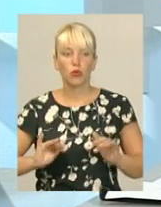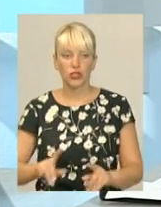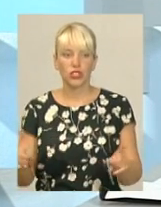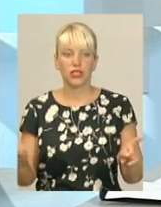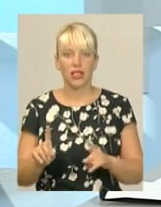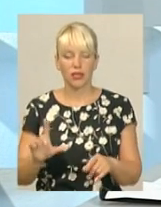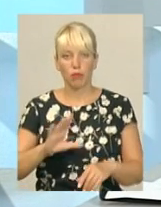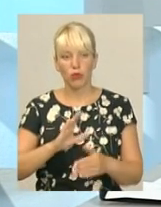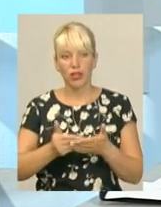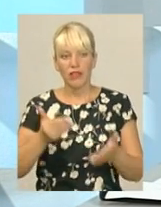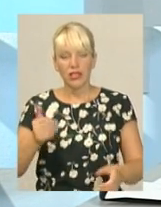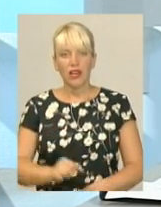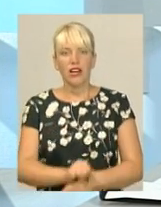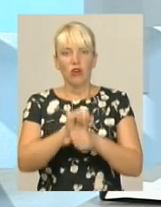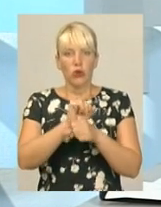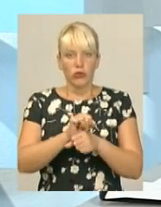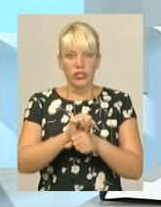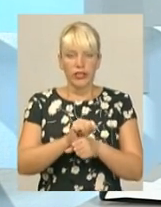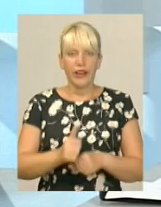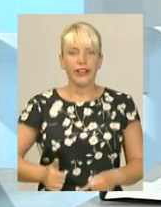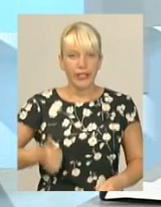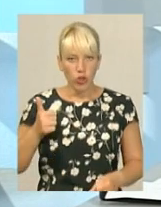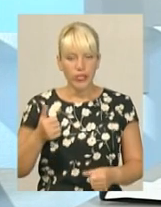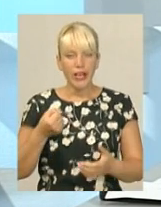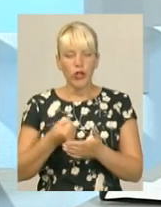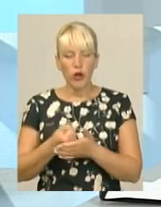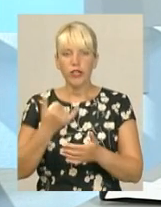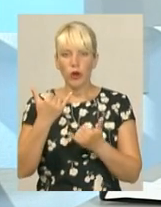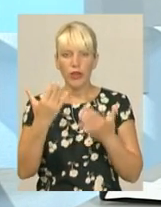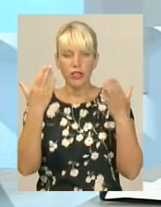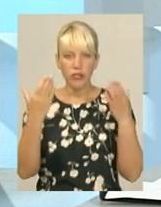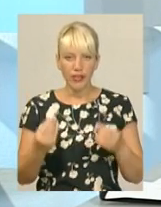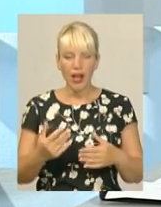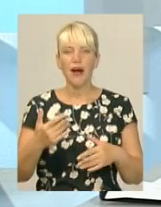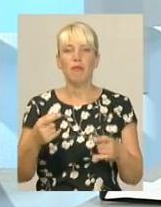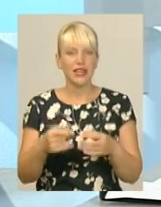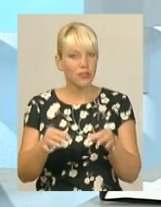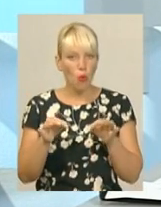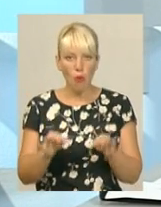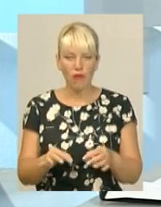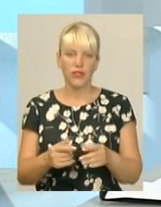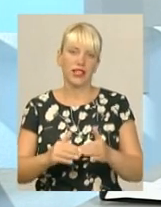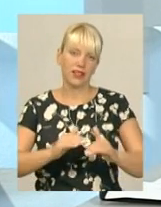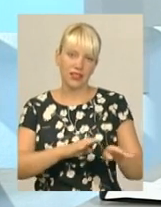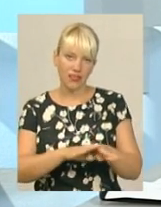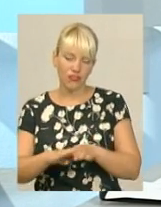від Революції Гідності і до сьогоднішнього дня, безумовно, що рівень довіри